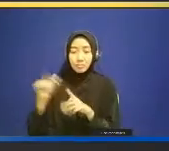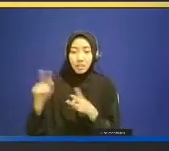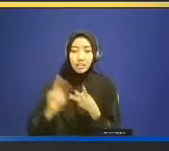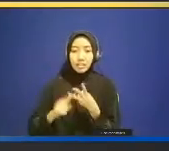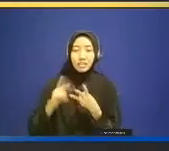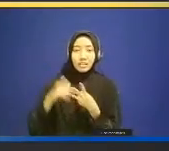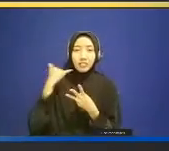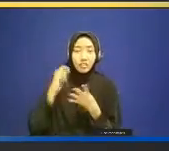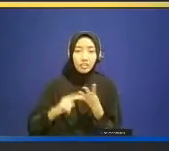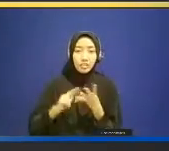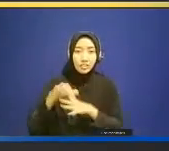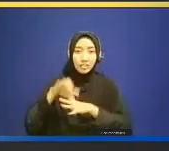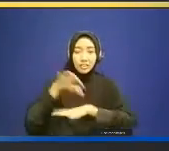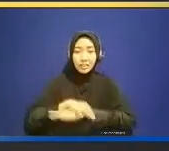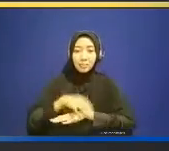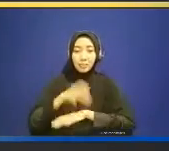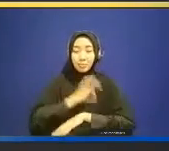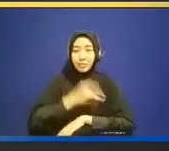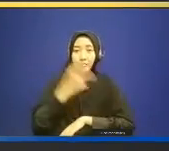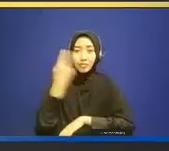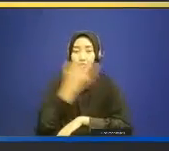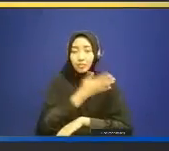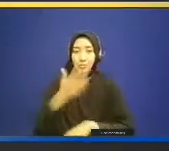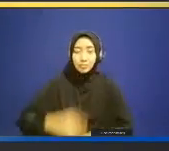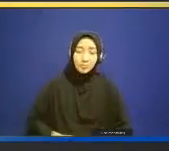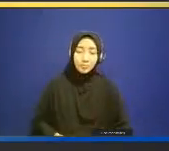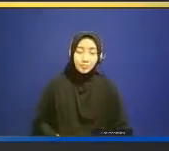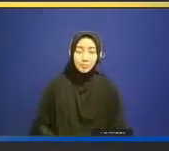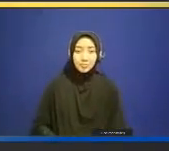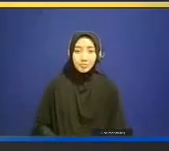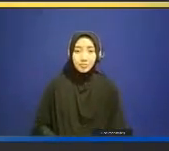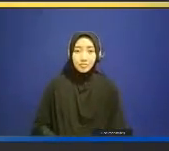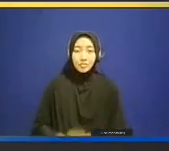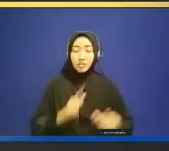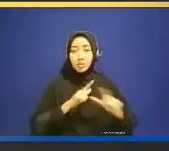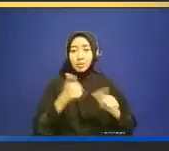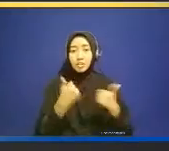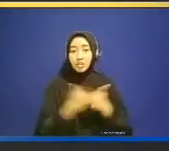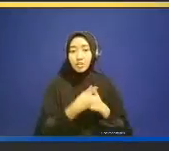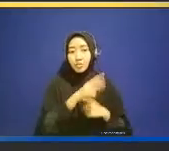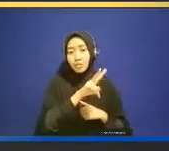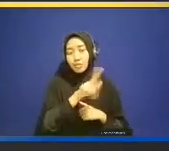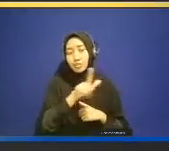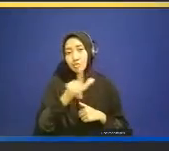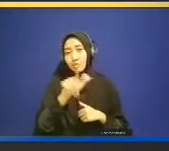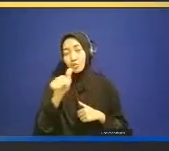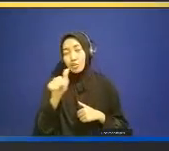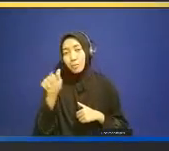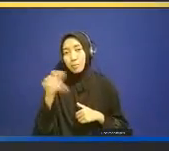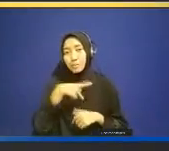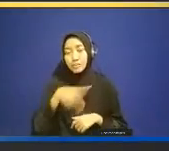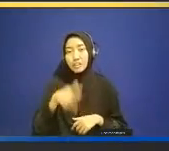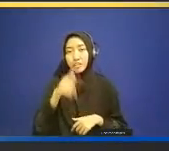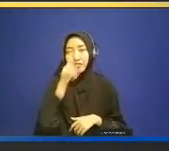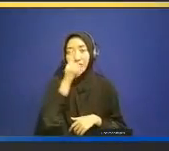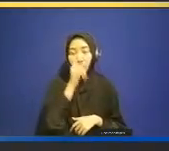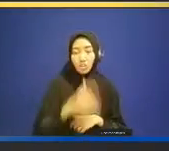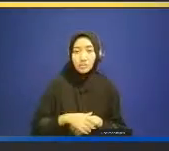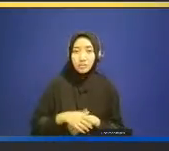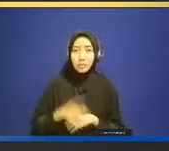Band Yang pastinya berguna buat para content Creator Tron ban ini diikuti oleh 276 peserta untuk lomba foto